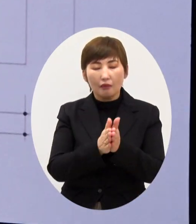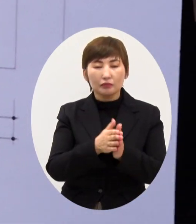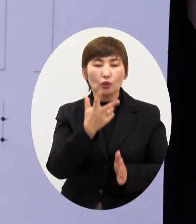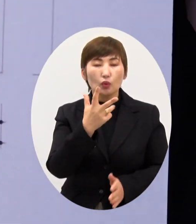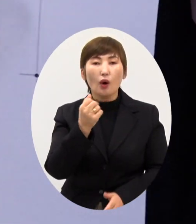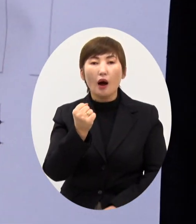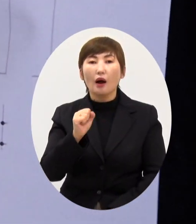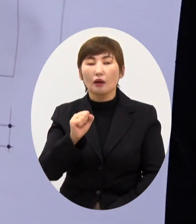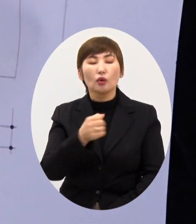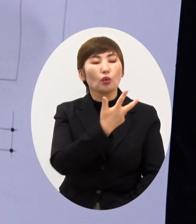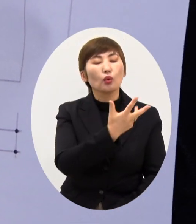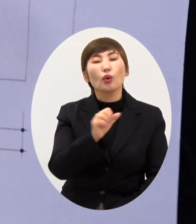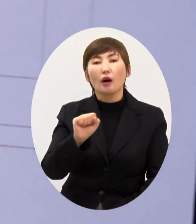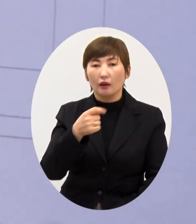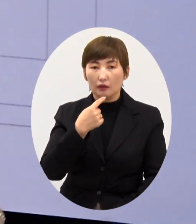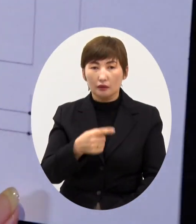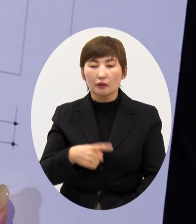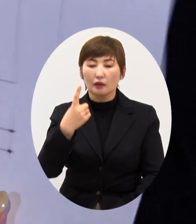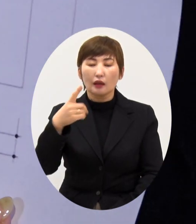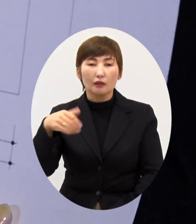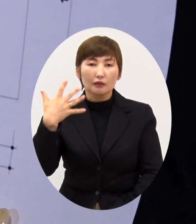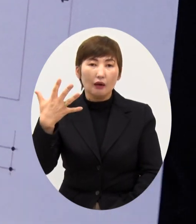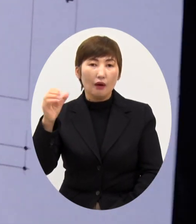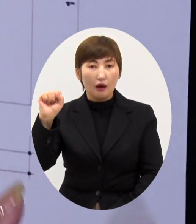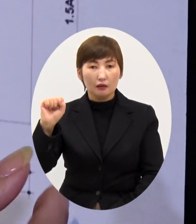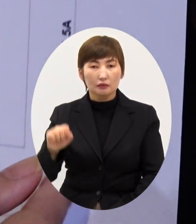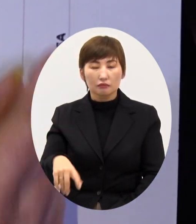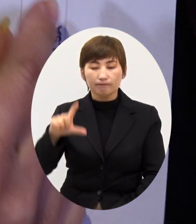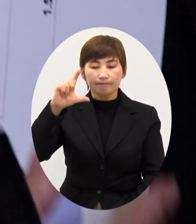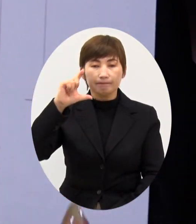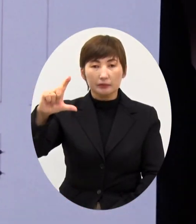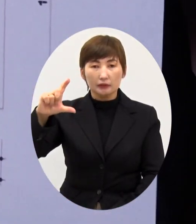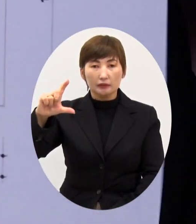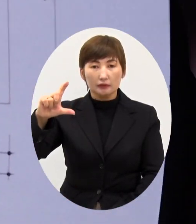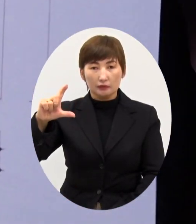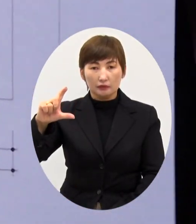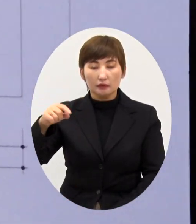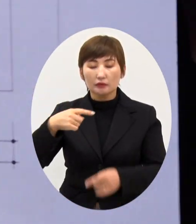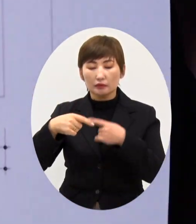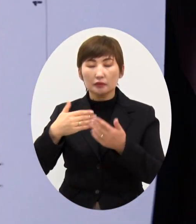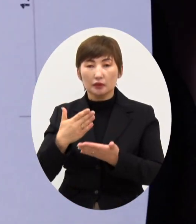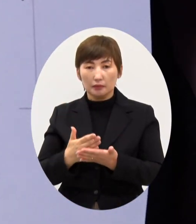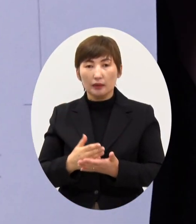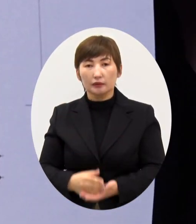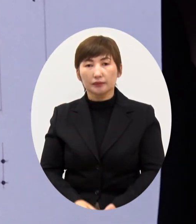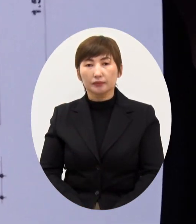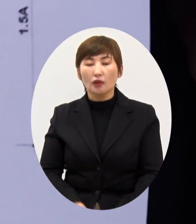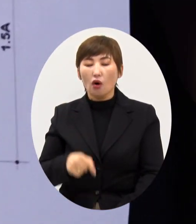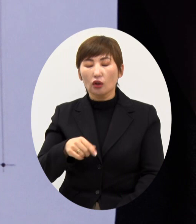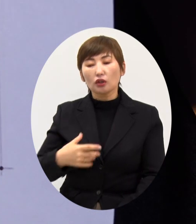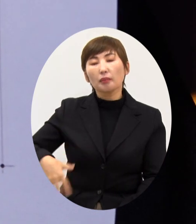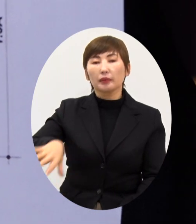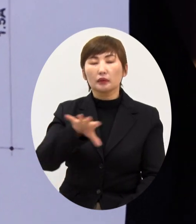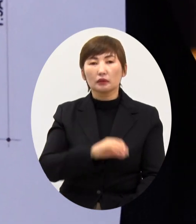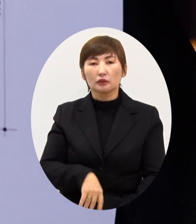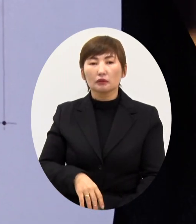хамтд нь энийг 3 А гэж нэрлэдэг байгаа. За 1.5 А гэдэг маань өргөний хэмжээг хэлсэн байна гэсэн үг. За тэгвэл одоо